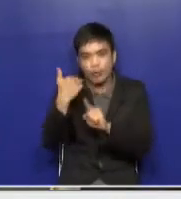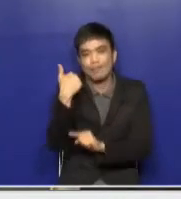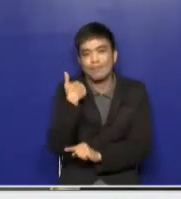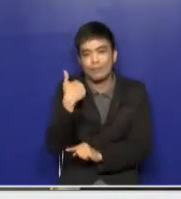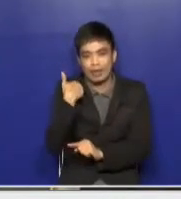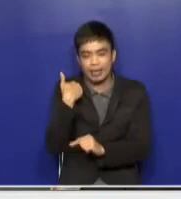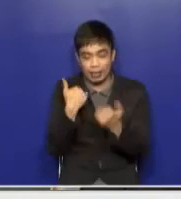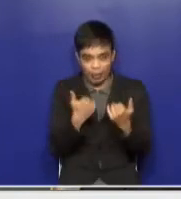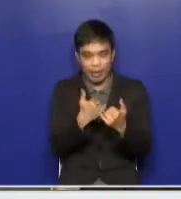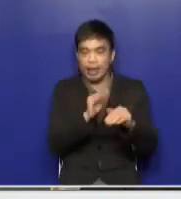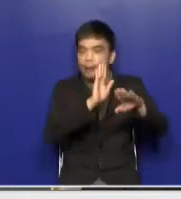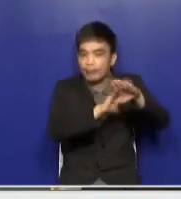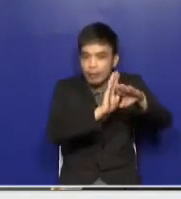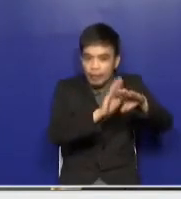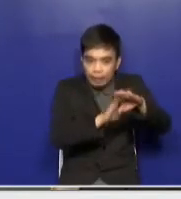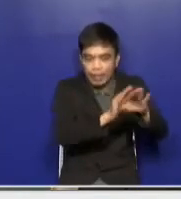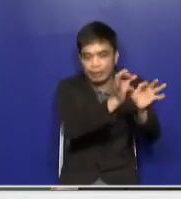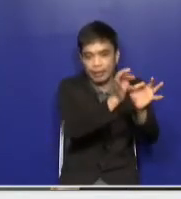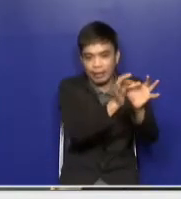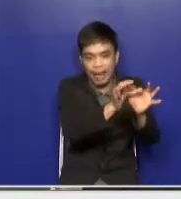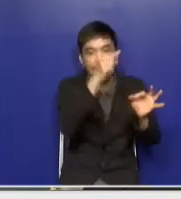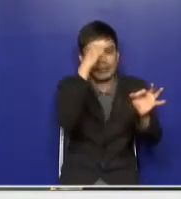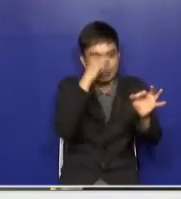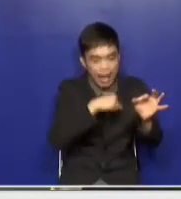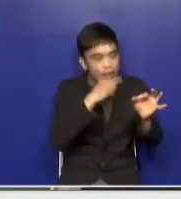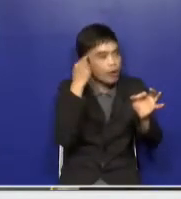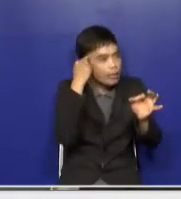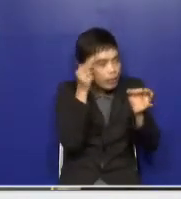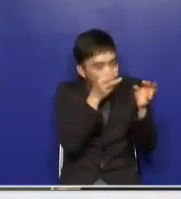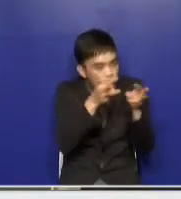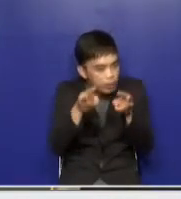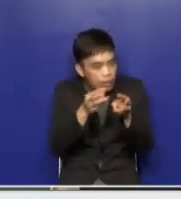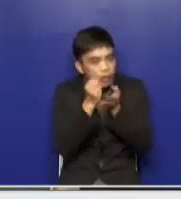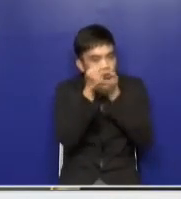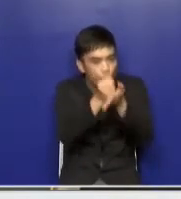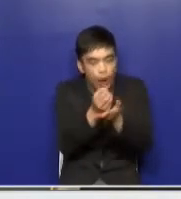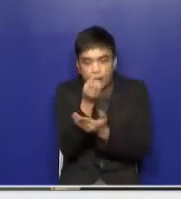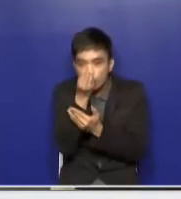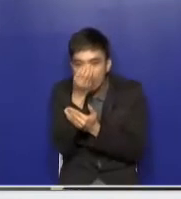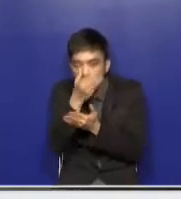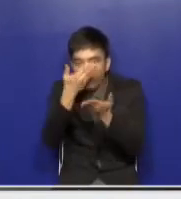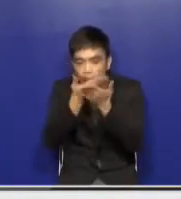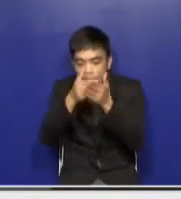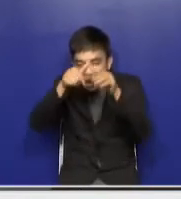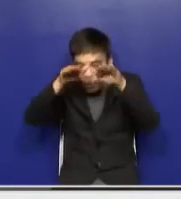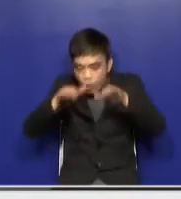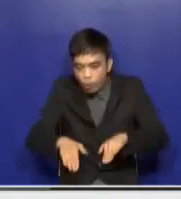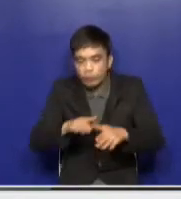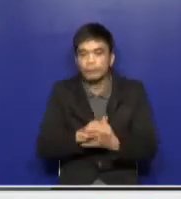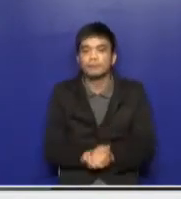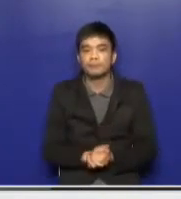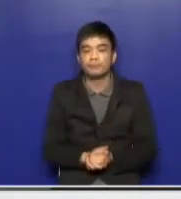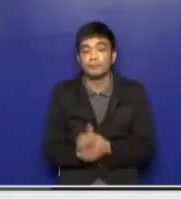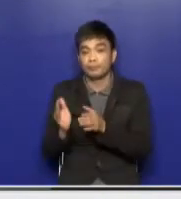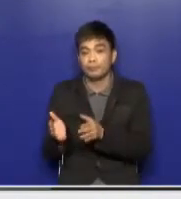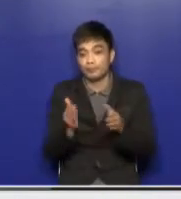างธนาคารแห่งประเทศไทยอาจจะต้องมีการพิจารณากลไกหรืออะไรก็ตามที่จะช่วยให้ส่วนต่างตรงนี้มันลดลงนะครับอีกเรื่องนึงคือเรื่อง